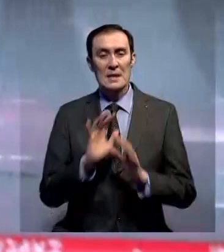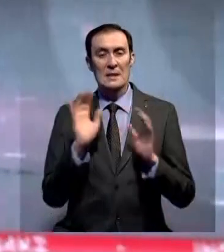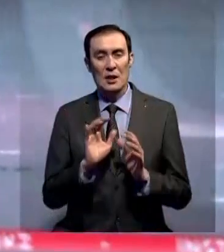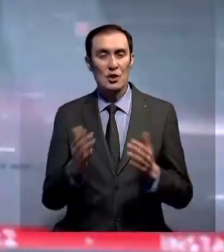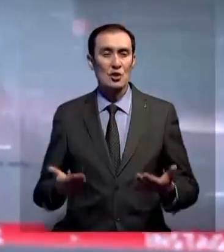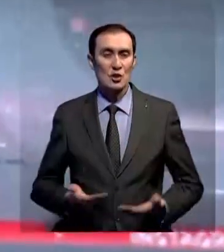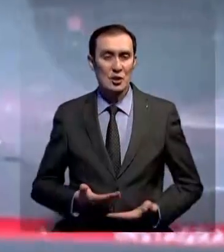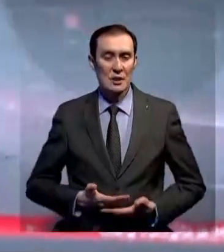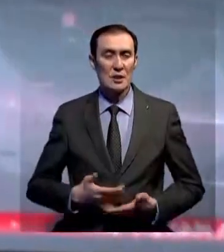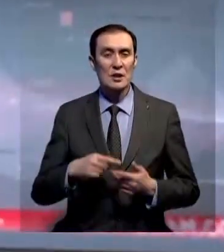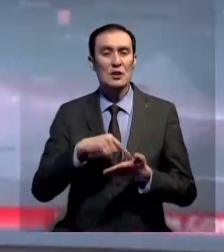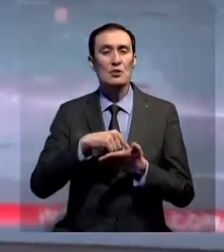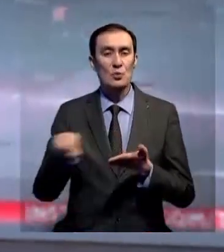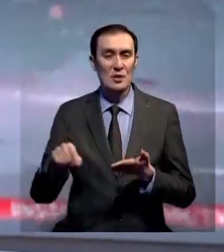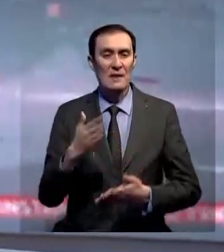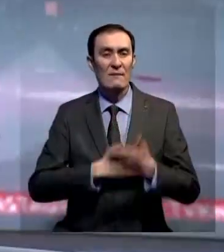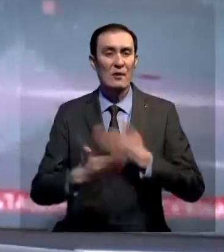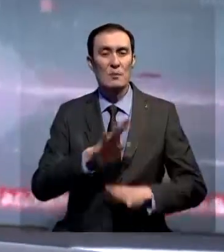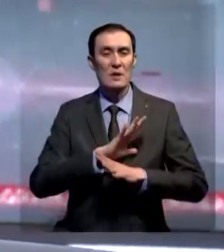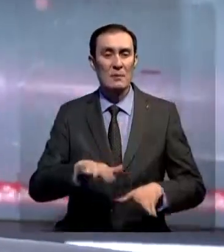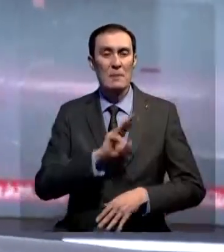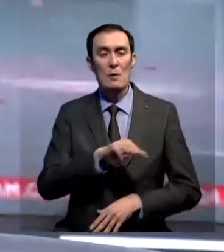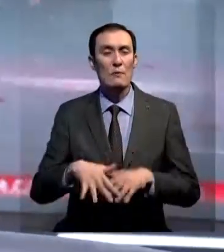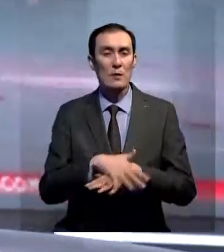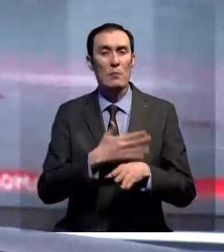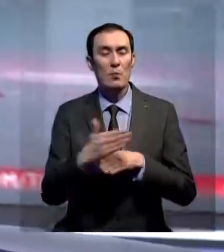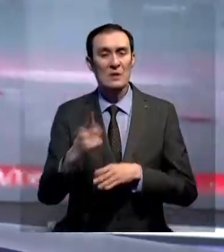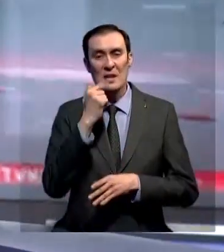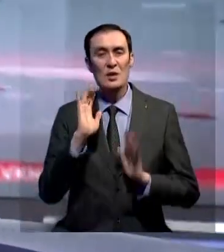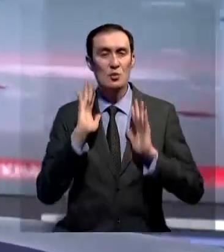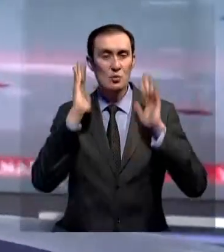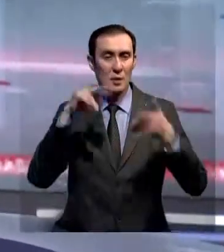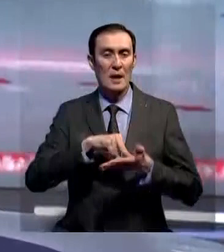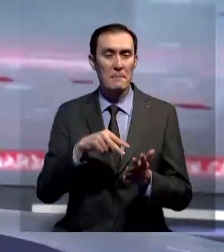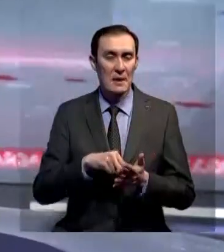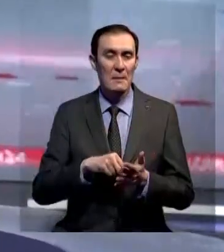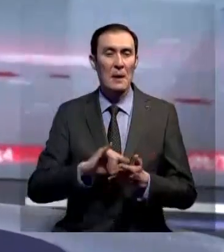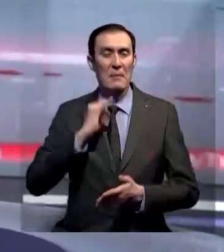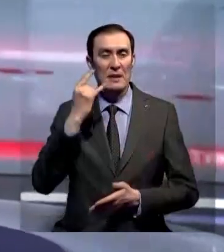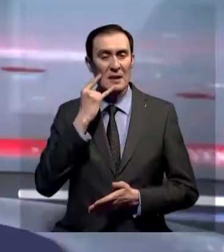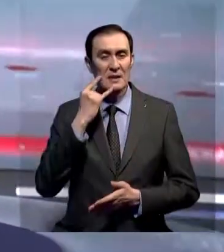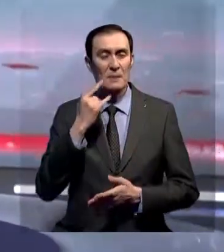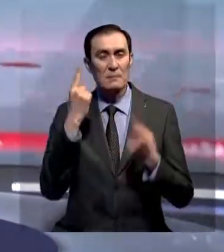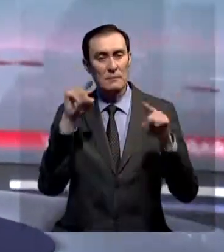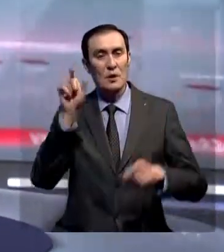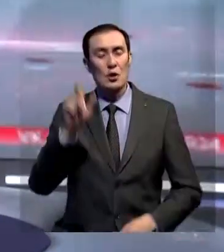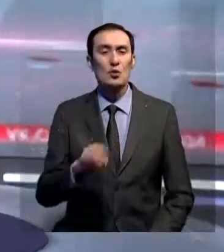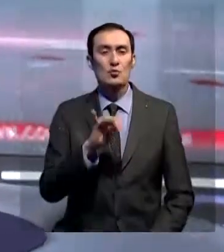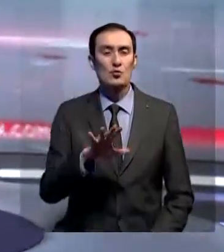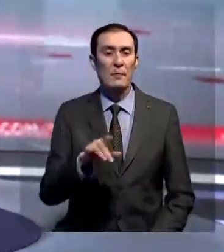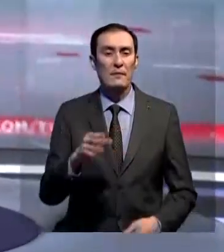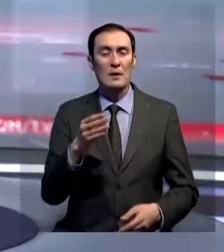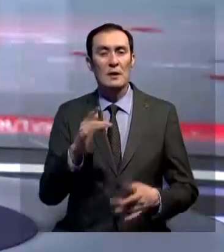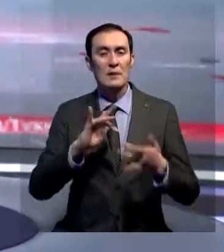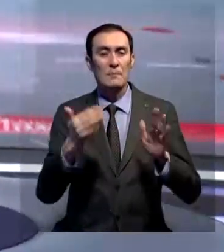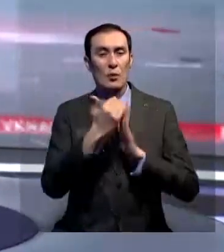Сохранить жизнь и исключить инвалидность миллионов людей после инсульта намерен павлодарский стартапер. Дужан Жусупов создал